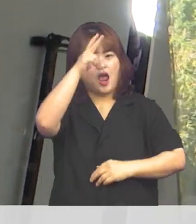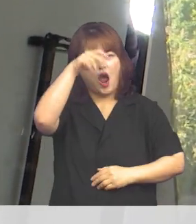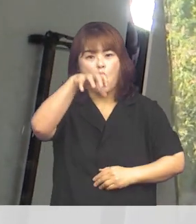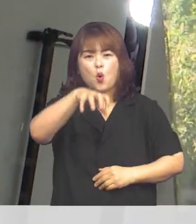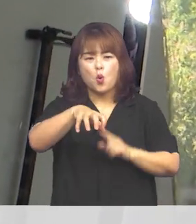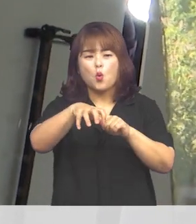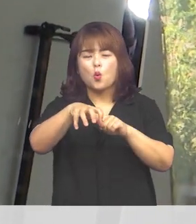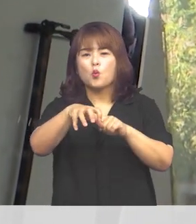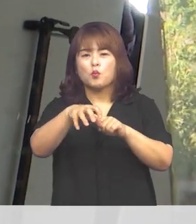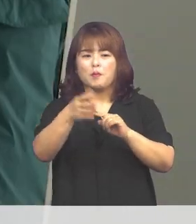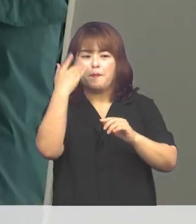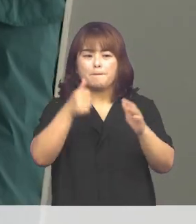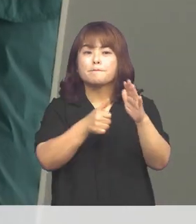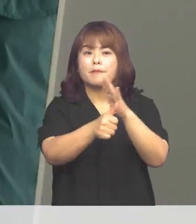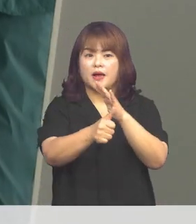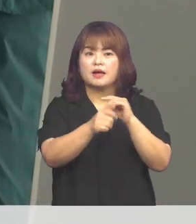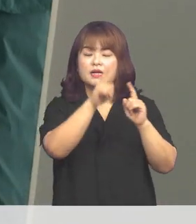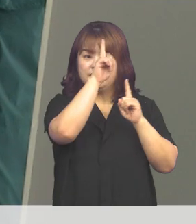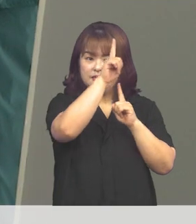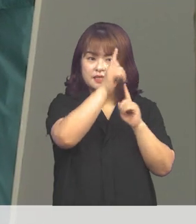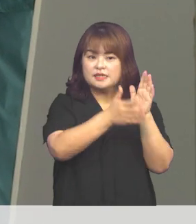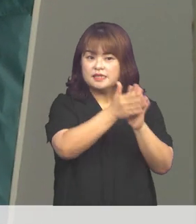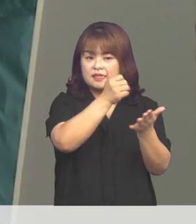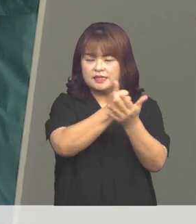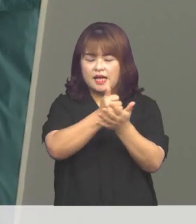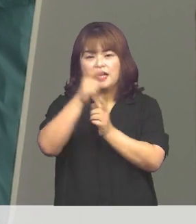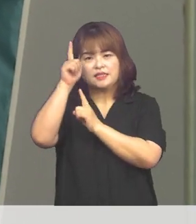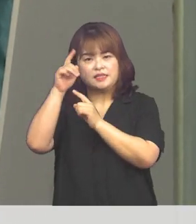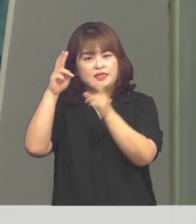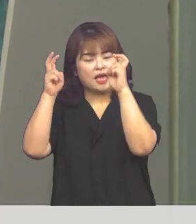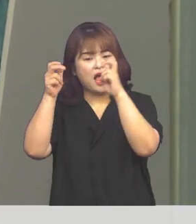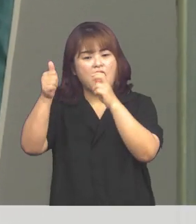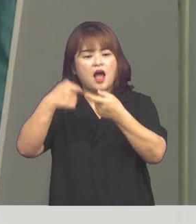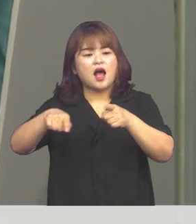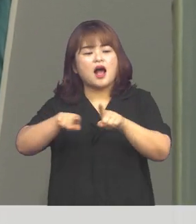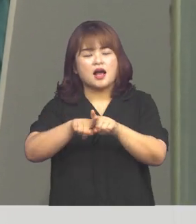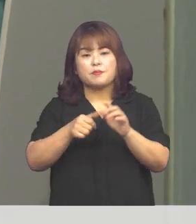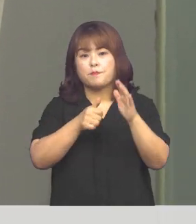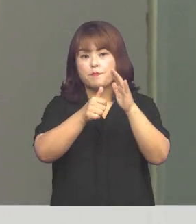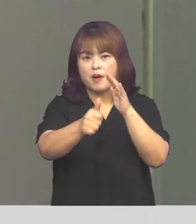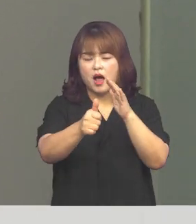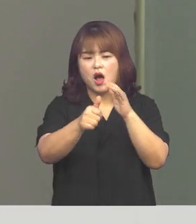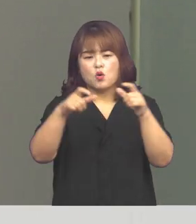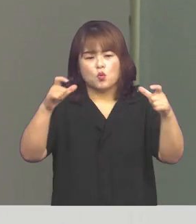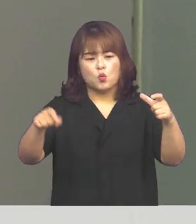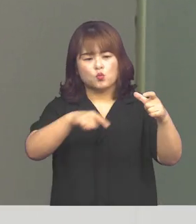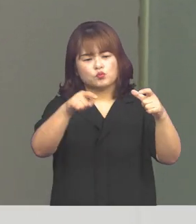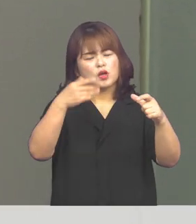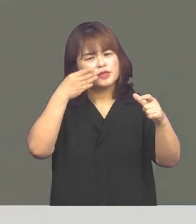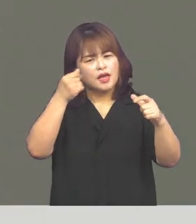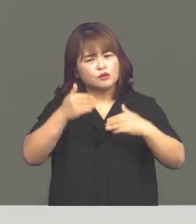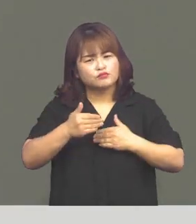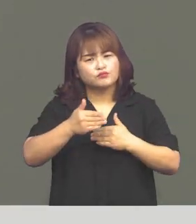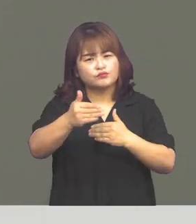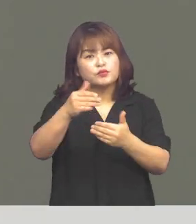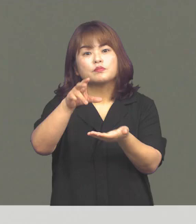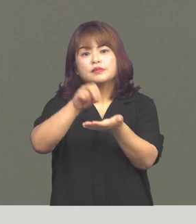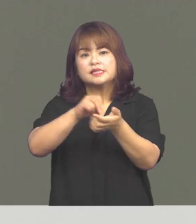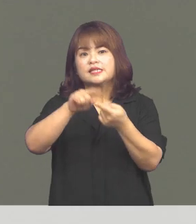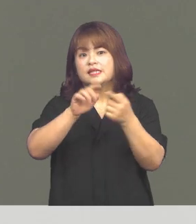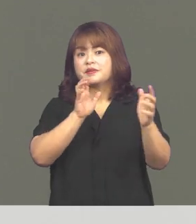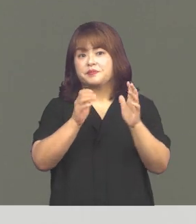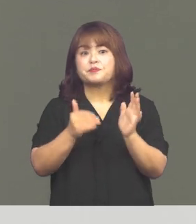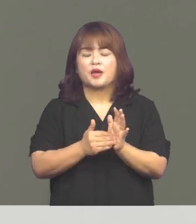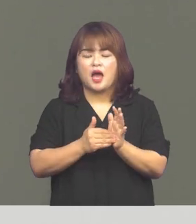방문했습니다. 이날 이상일 시장과 이한준 사장은 공공지원 민간임대주택 공급촉진지구 사업을 순조롭게